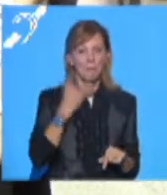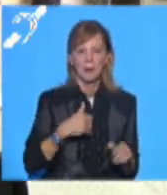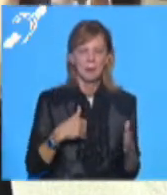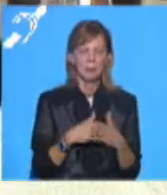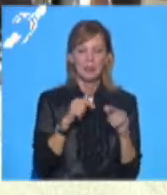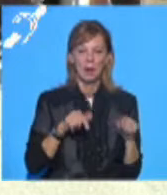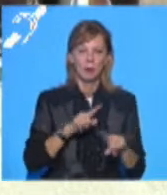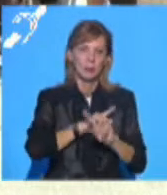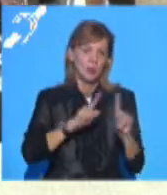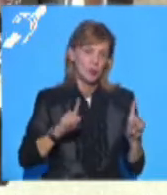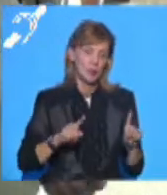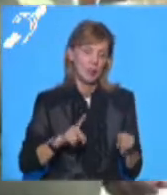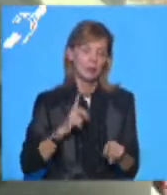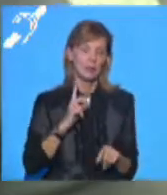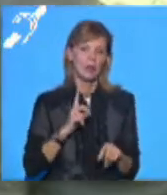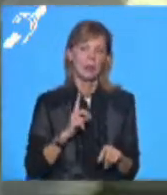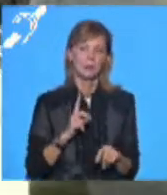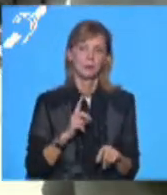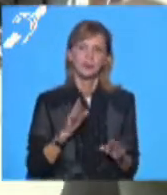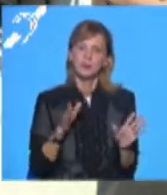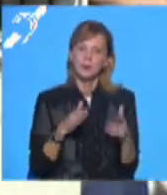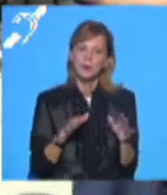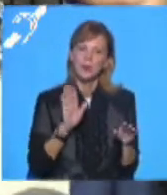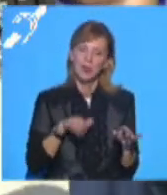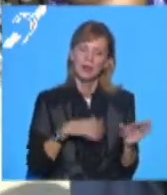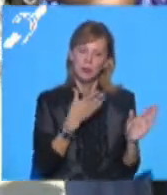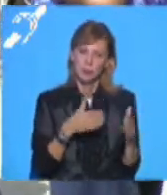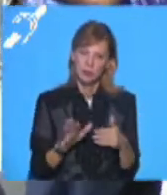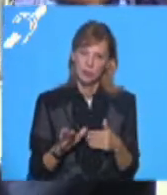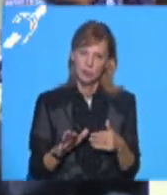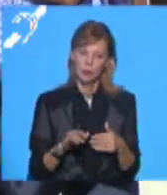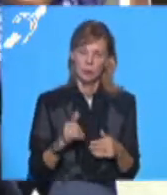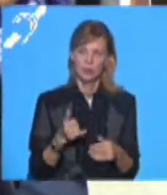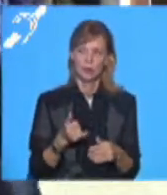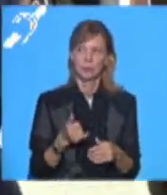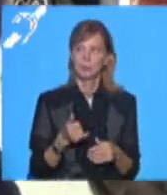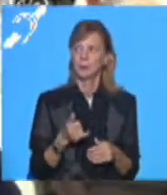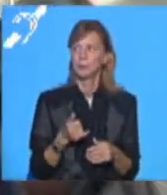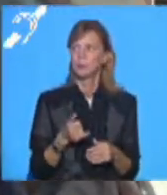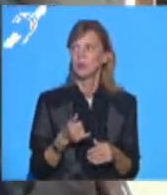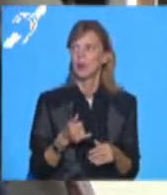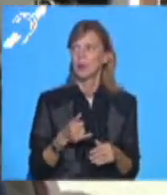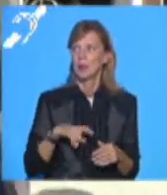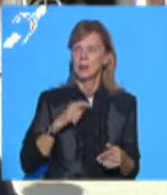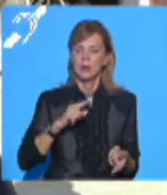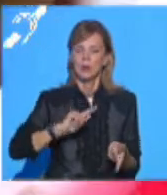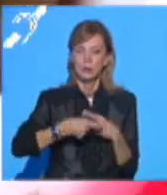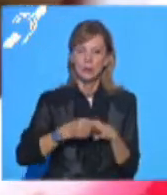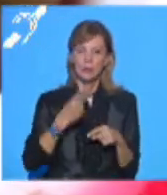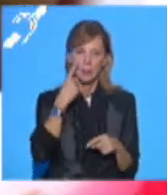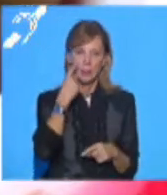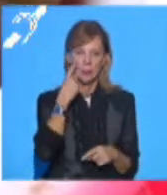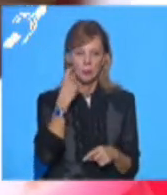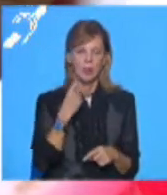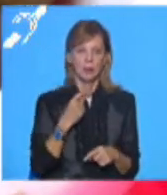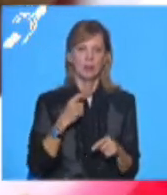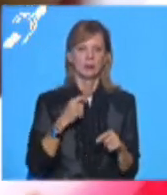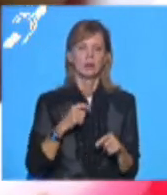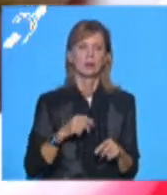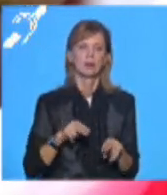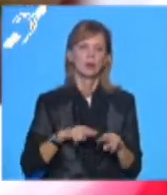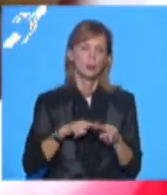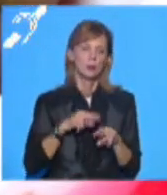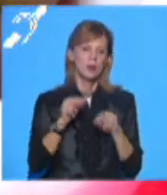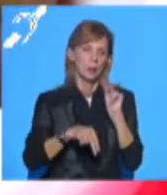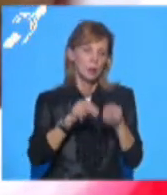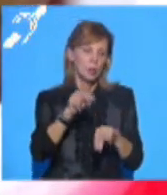des, dar orice are un început, da? Și în schimb de experiență, apropo, cum se cultivă în